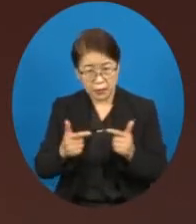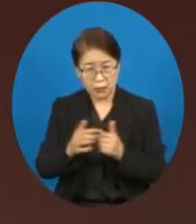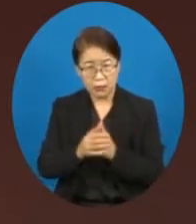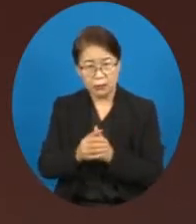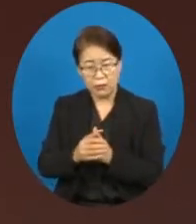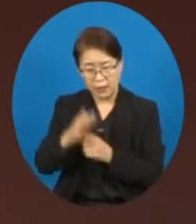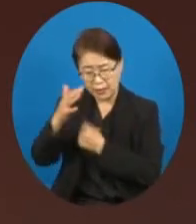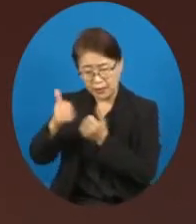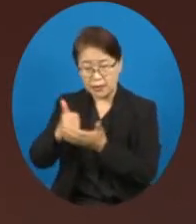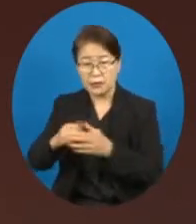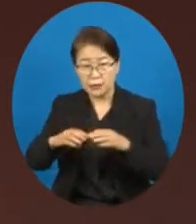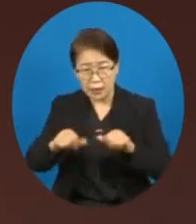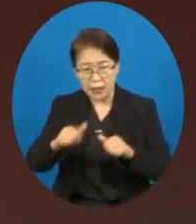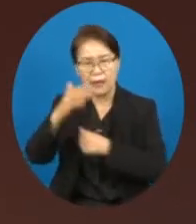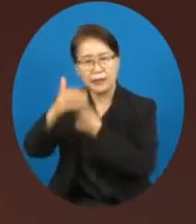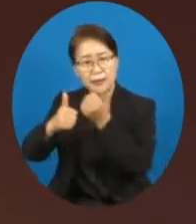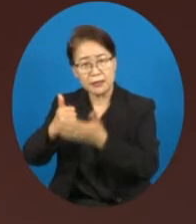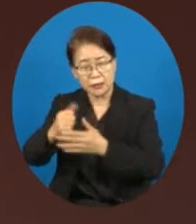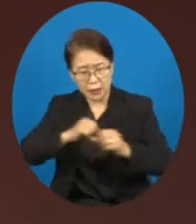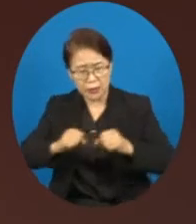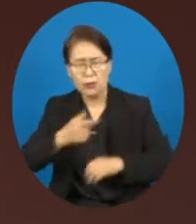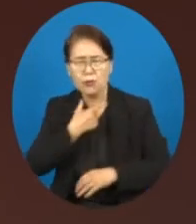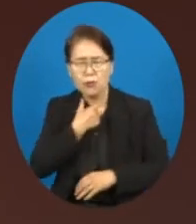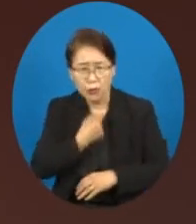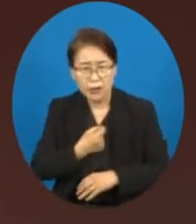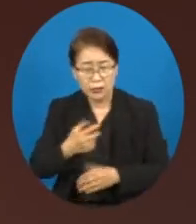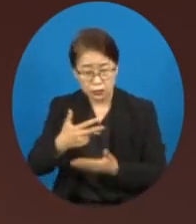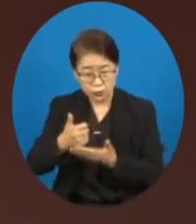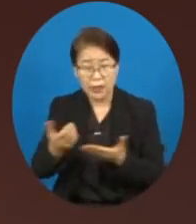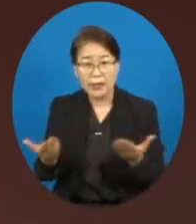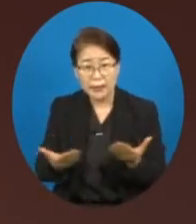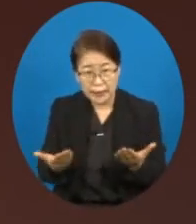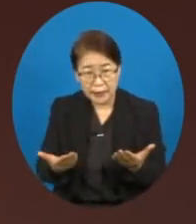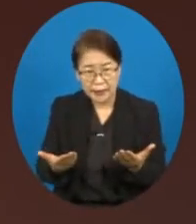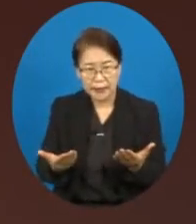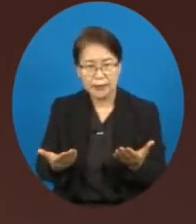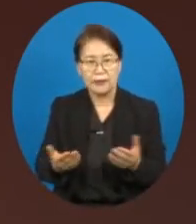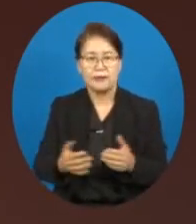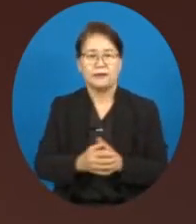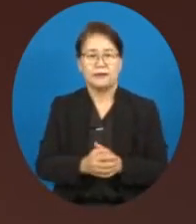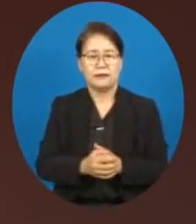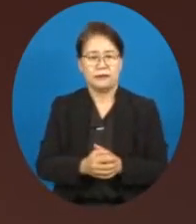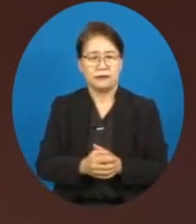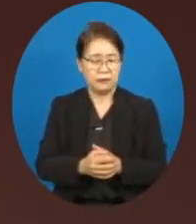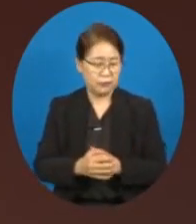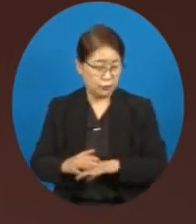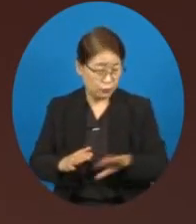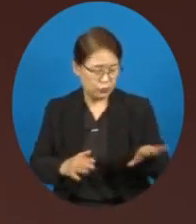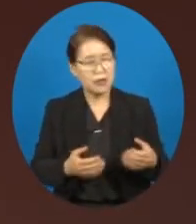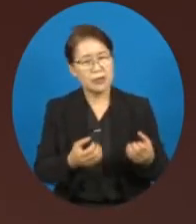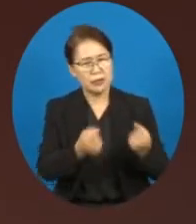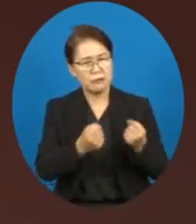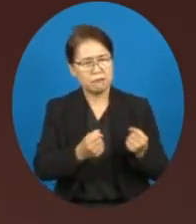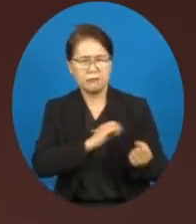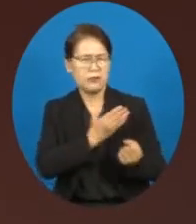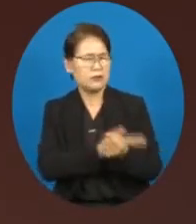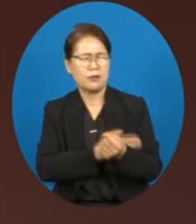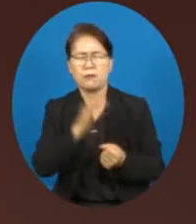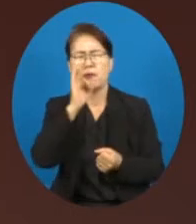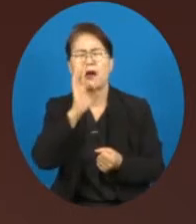하나님께서 이 땅에 하나님께서 행하기를 원하시는 주의 일은 우리의 힘과 능력으로는